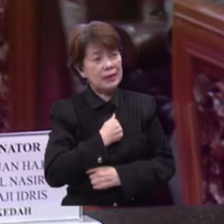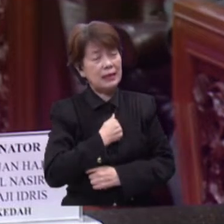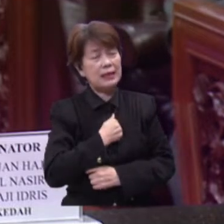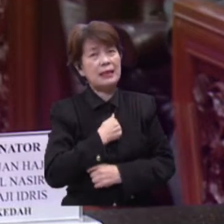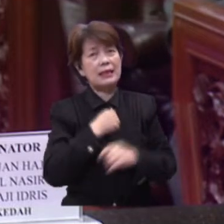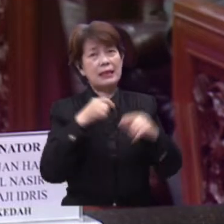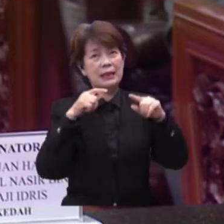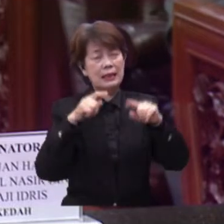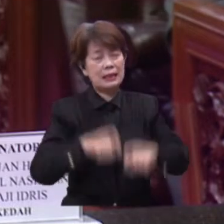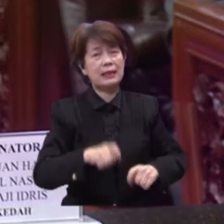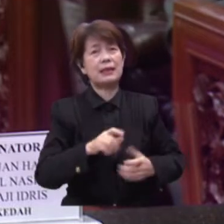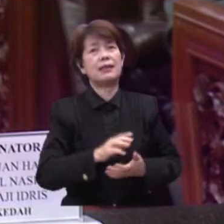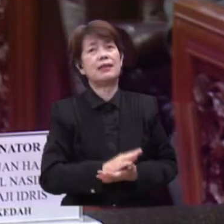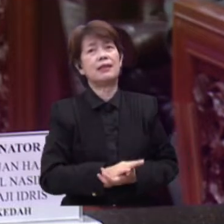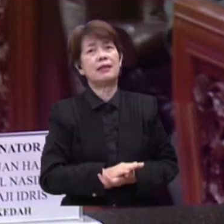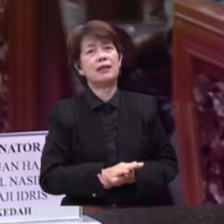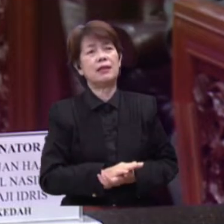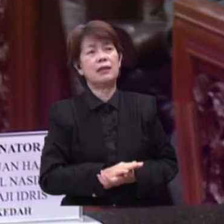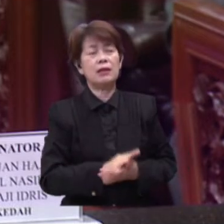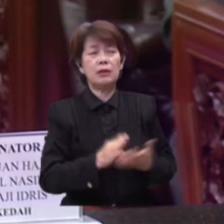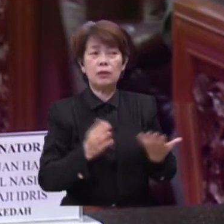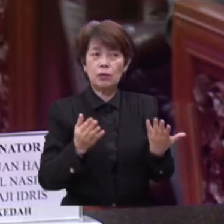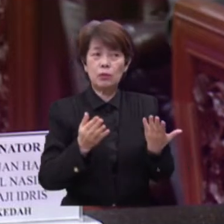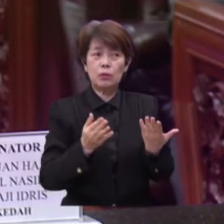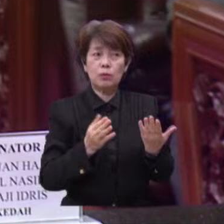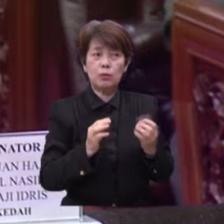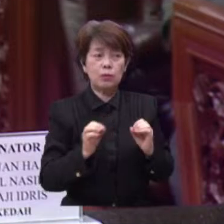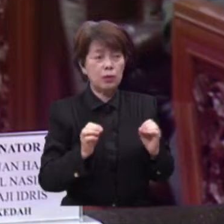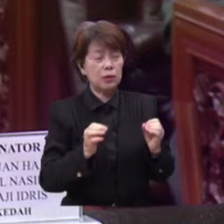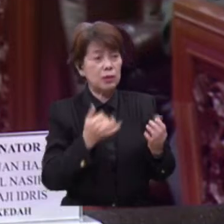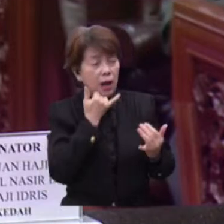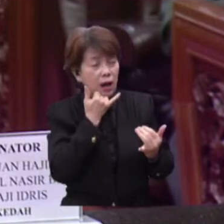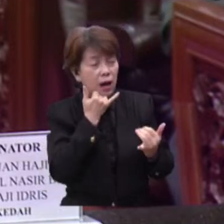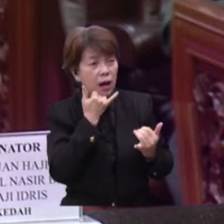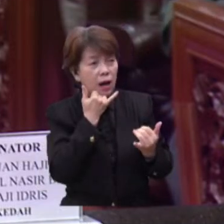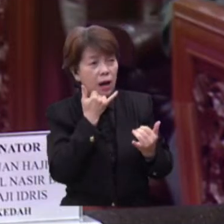yang mana tidak jenayah yang mana